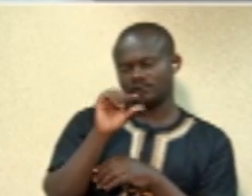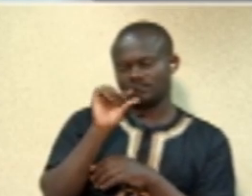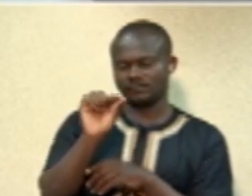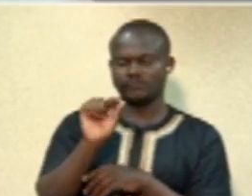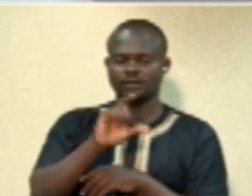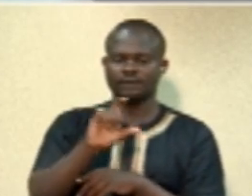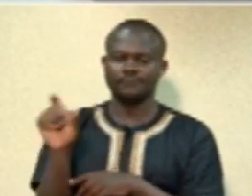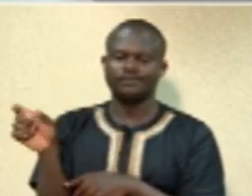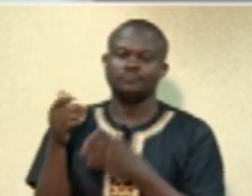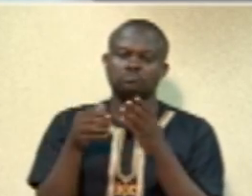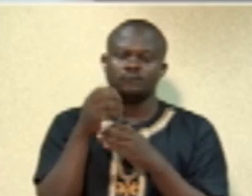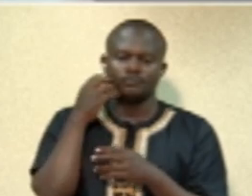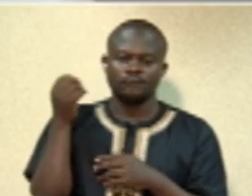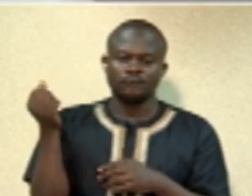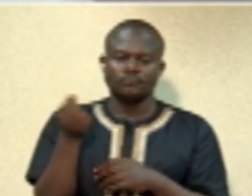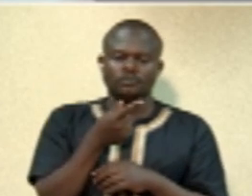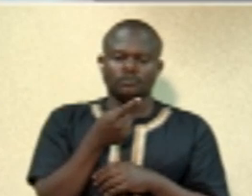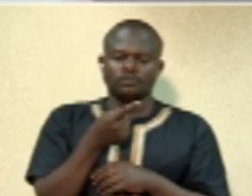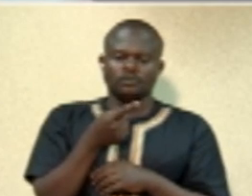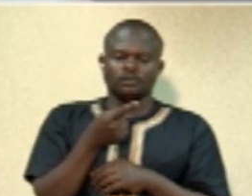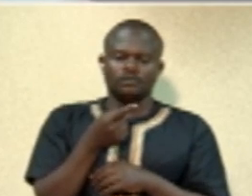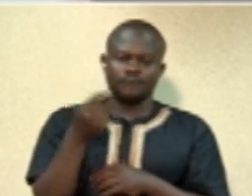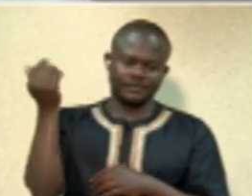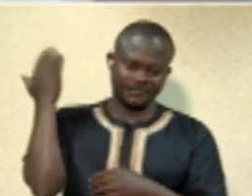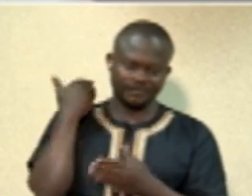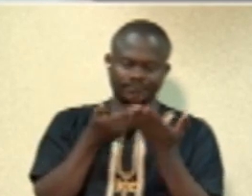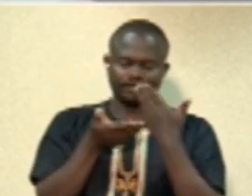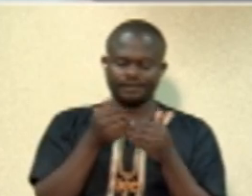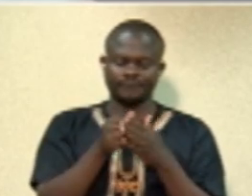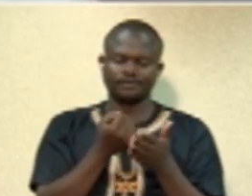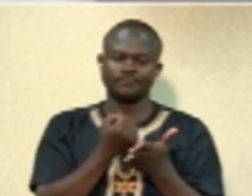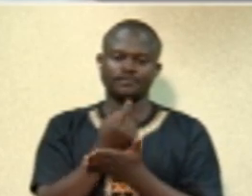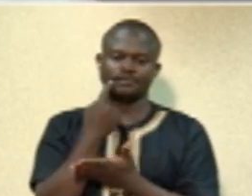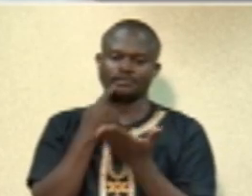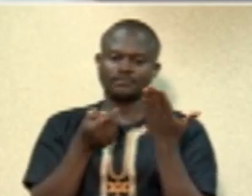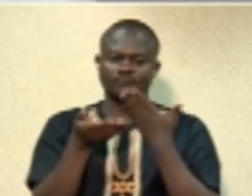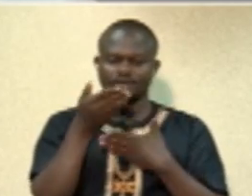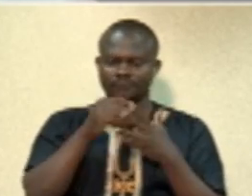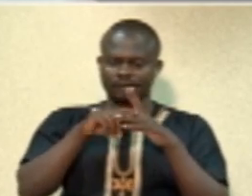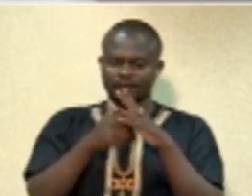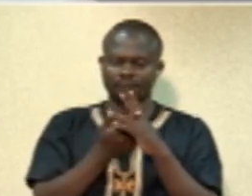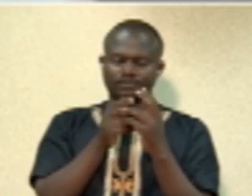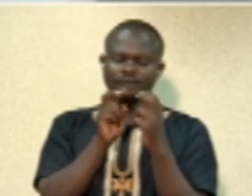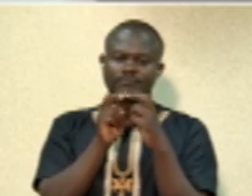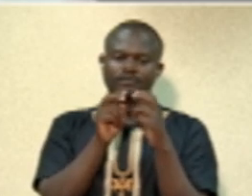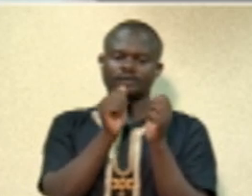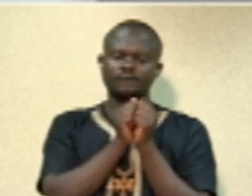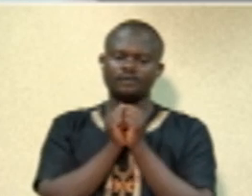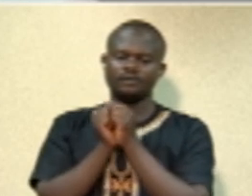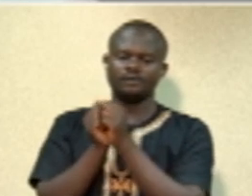and maybe months, I had the opportunity to initiate contacts with